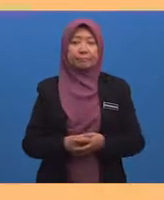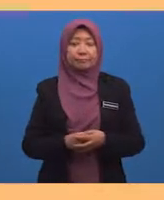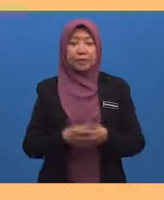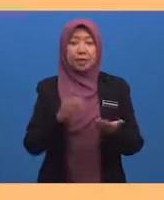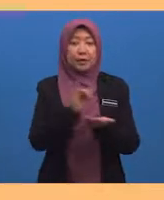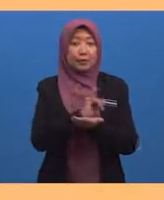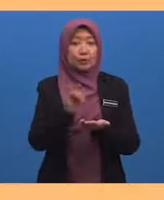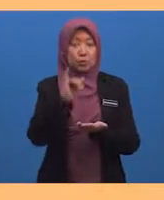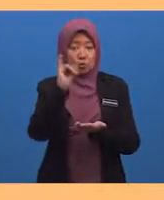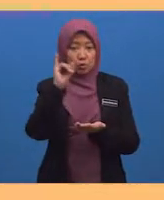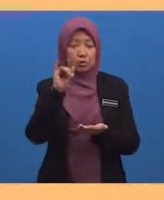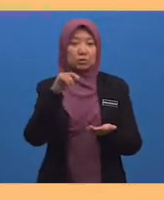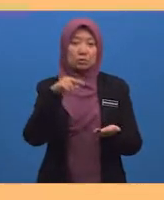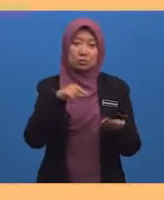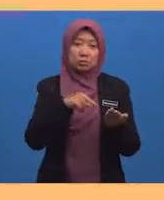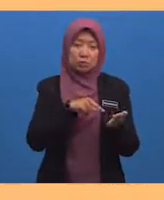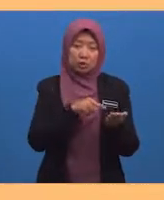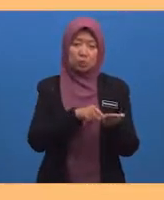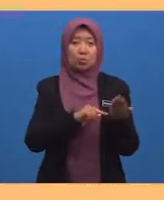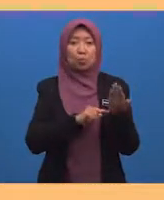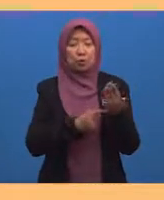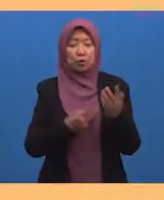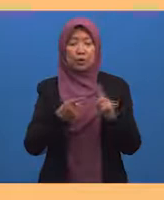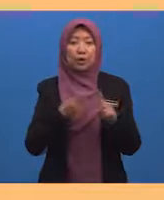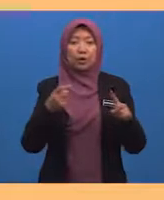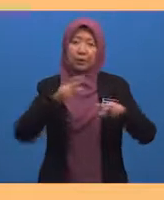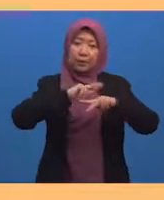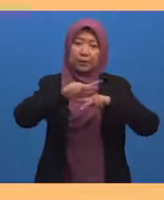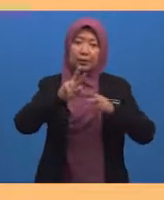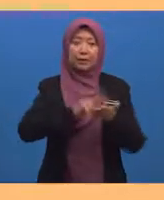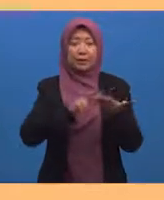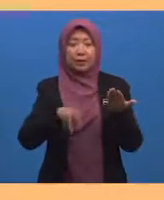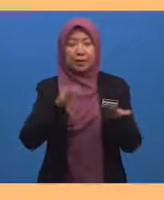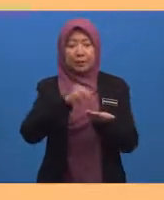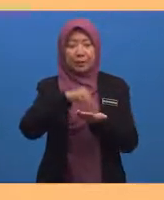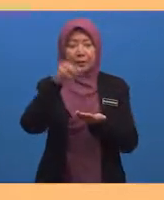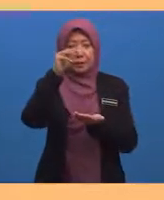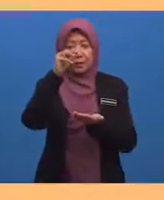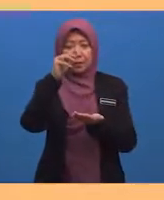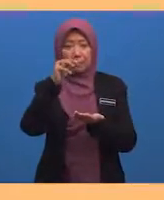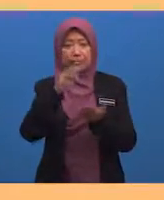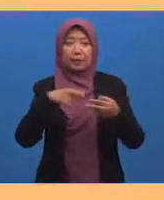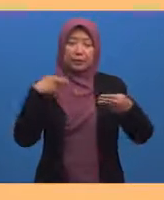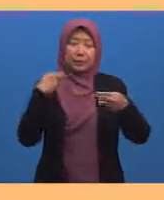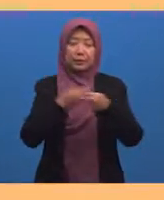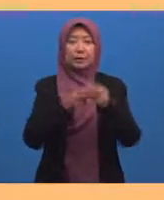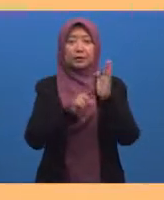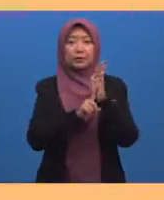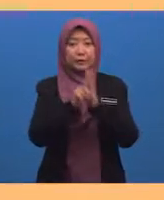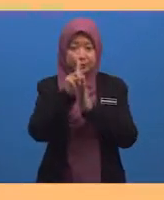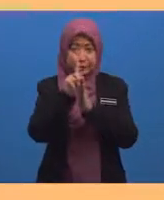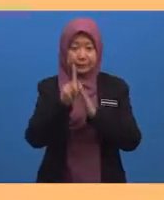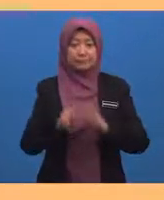Institusi pendidikan tersebut bermula daripada peringkat rendah, menengah hingga ke peringkat tinggi.